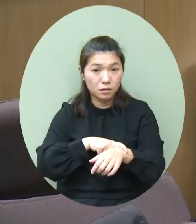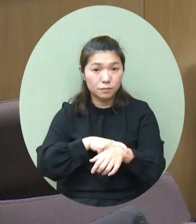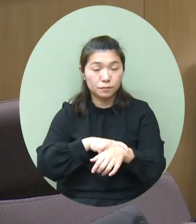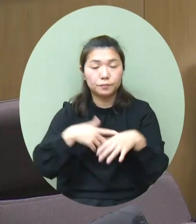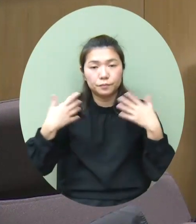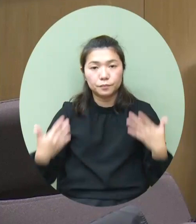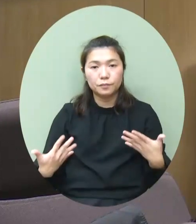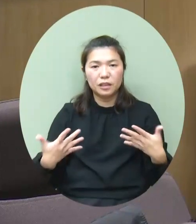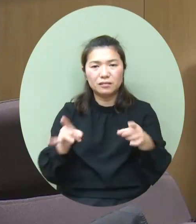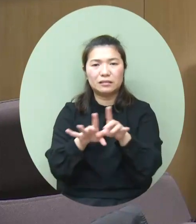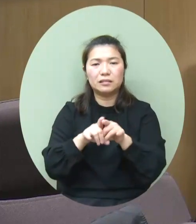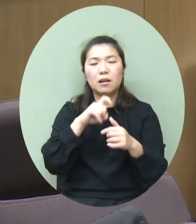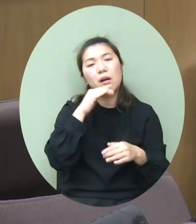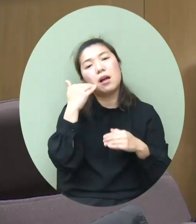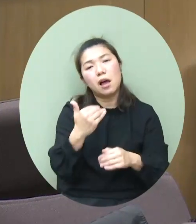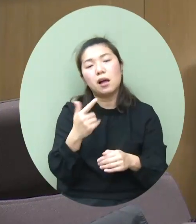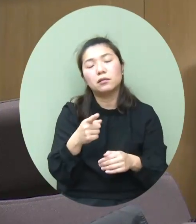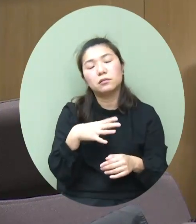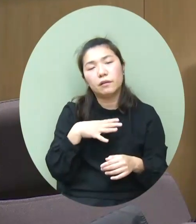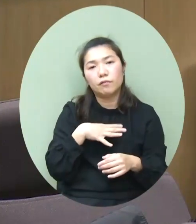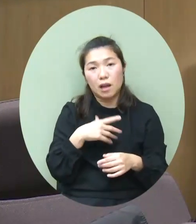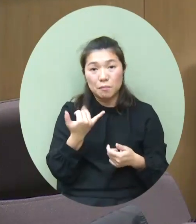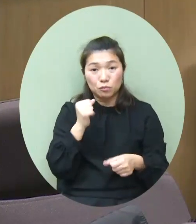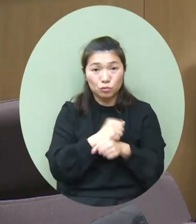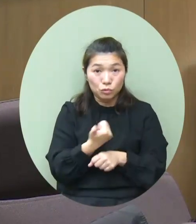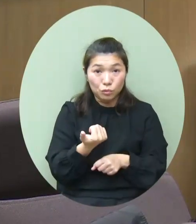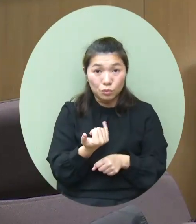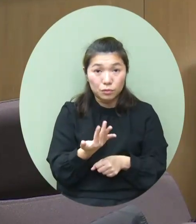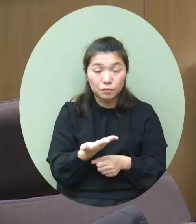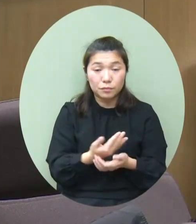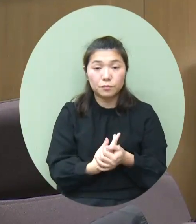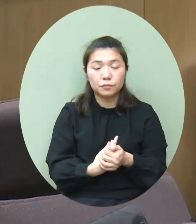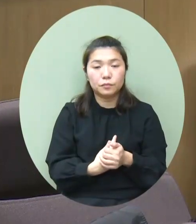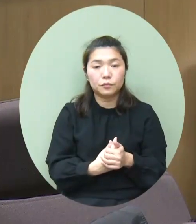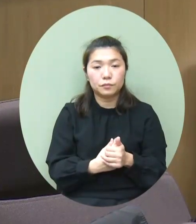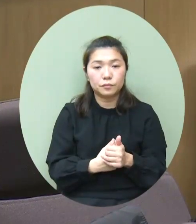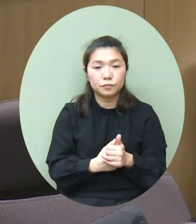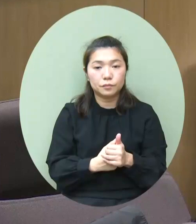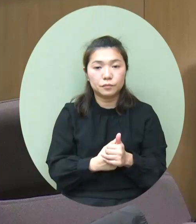罚？另外资源有限，是否真的可以做到？